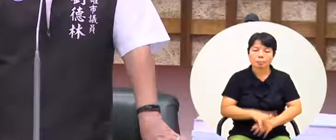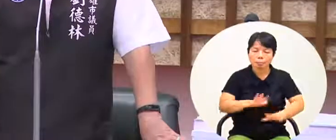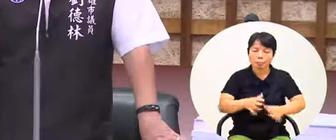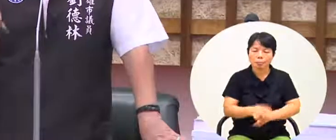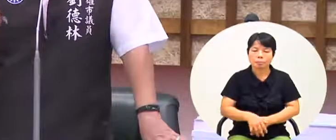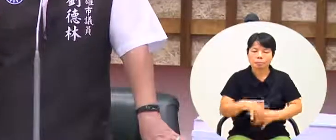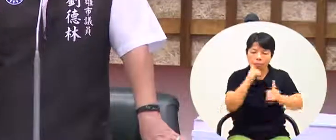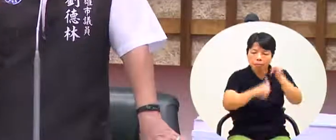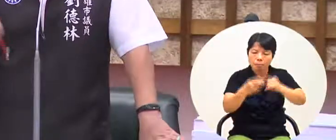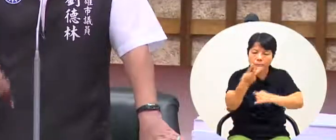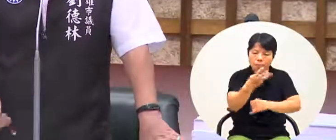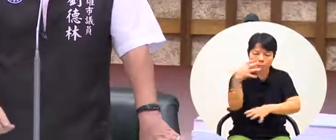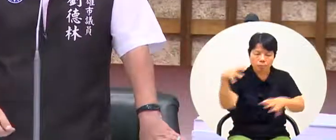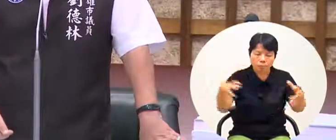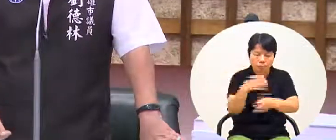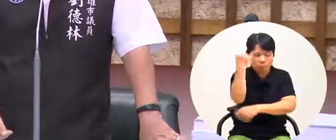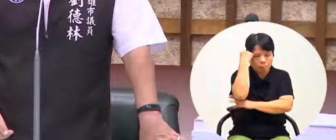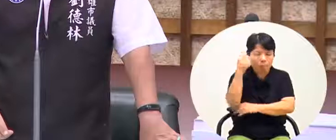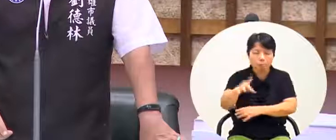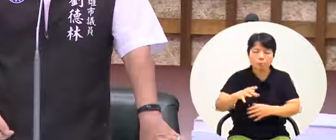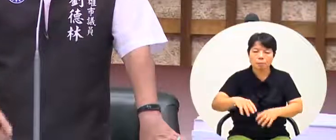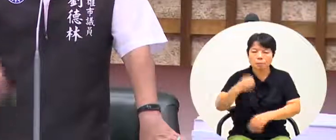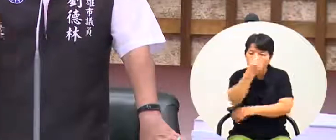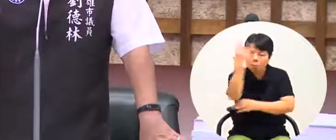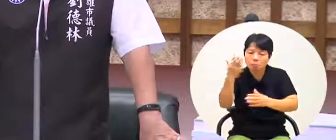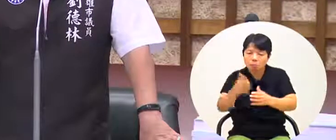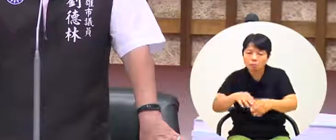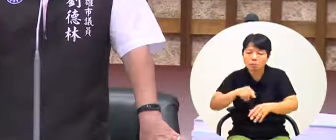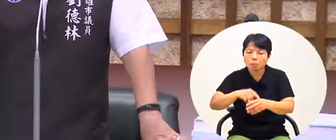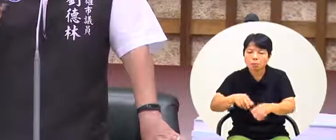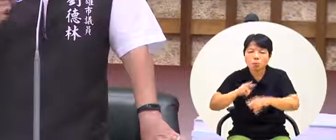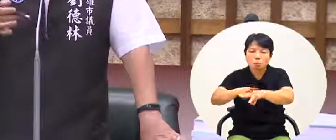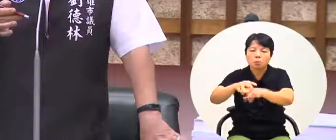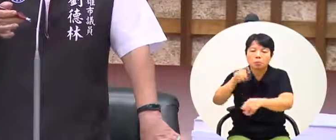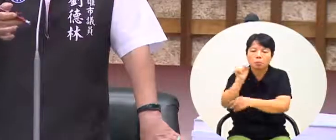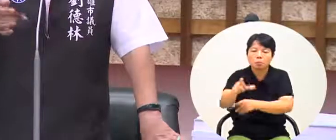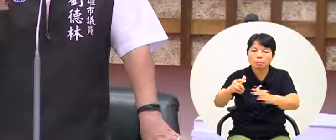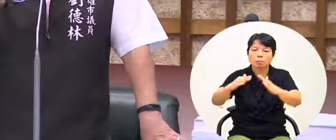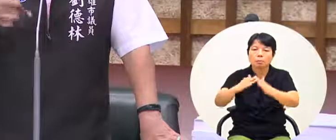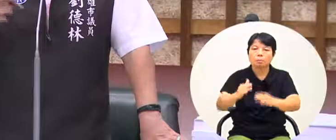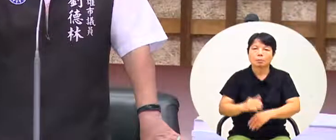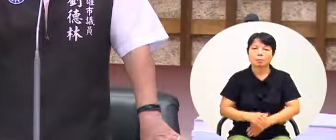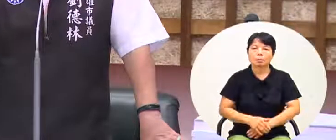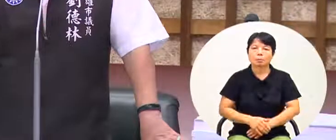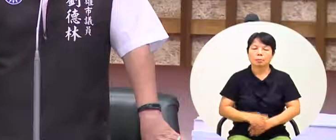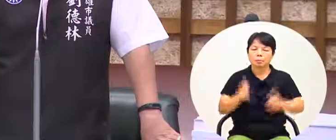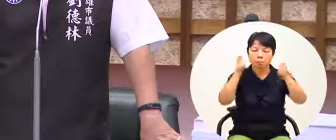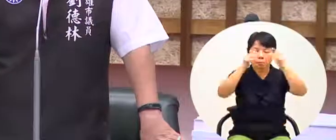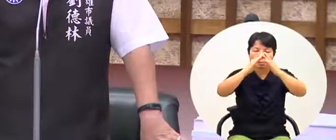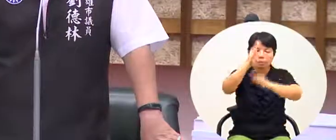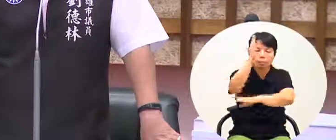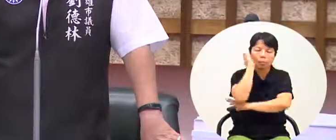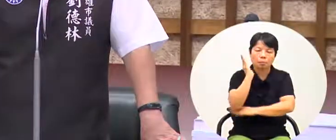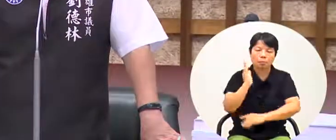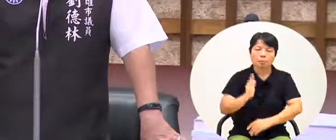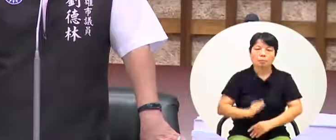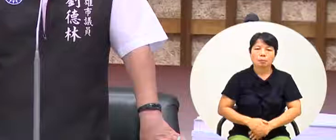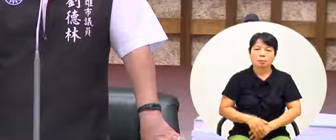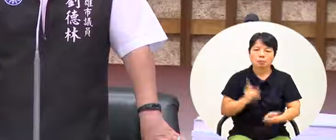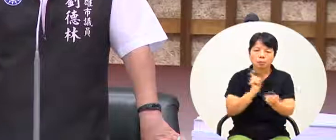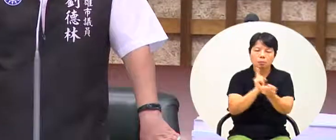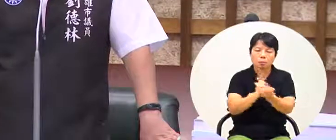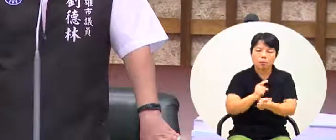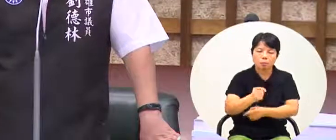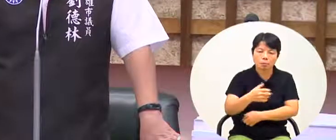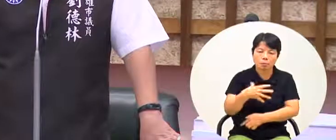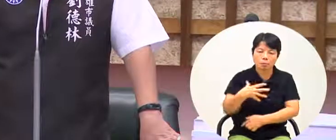屋，可是政府在购屋的这上面，相对的除了这些旧有的一些住宅的一个